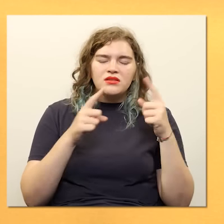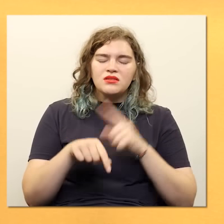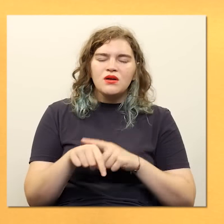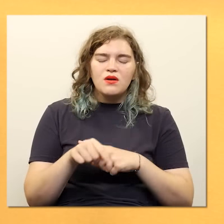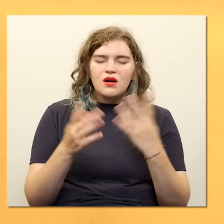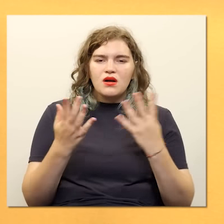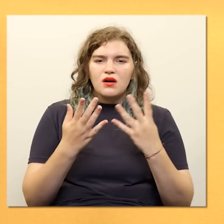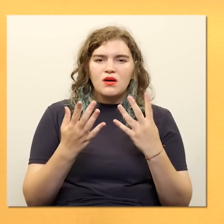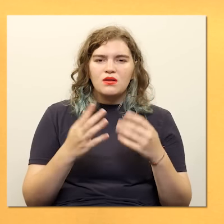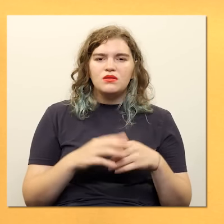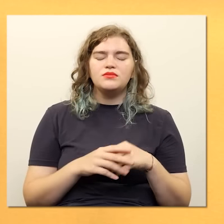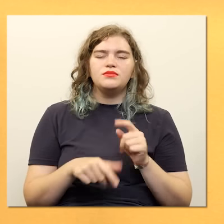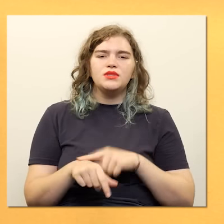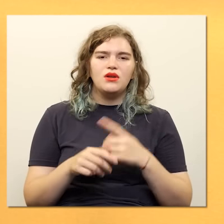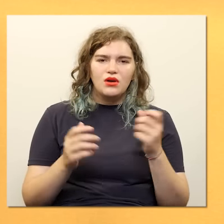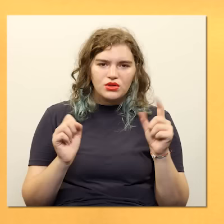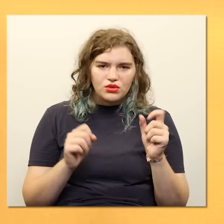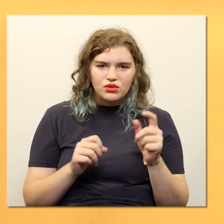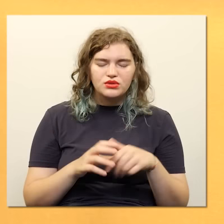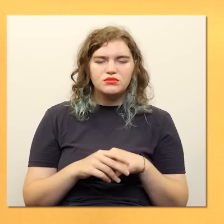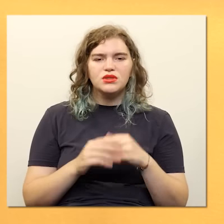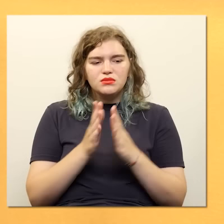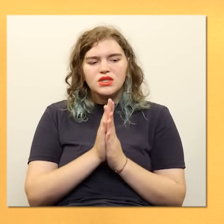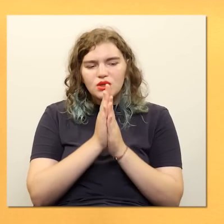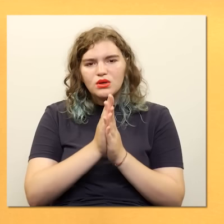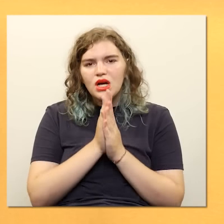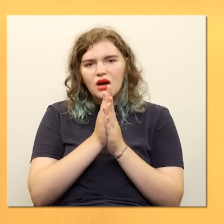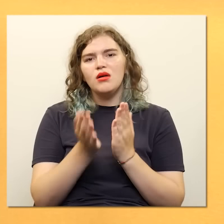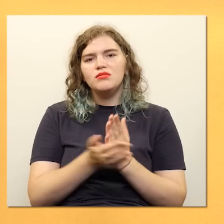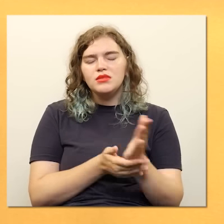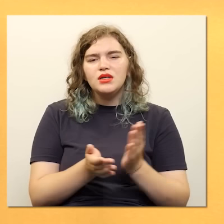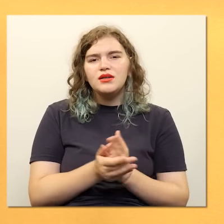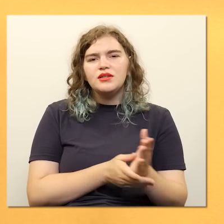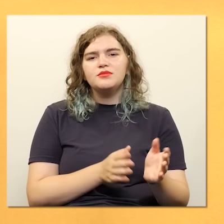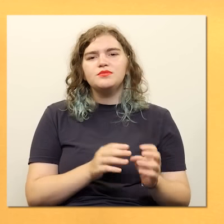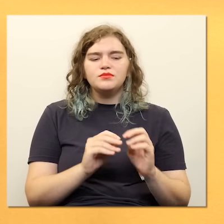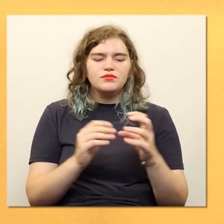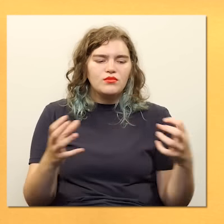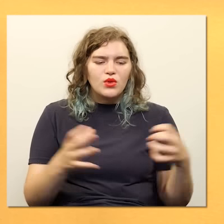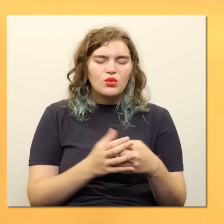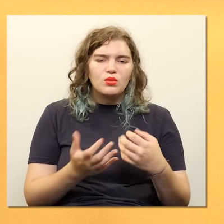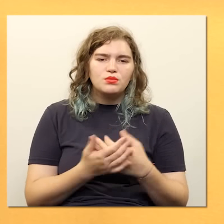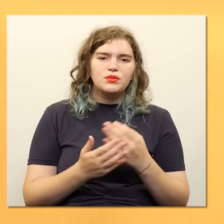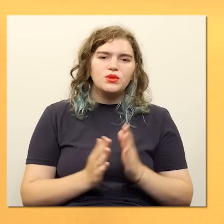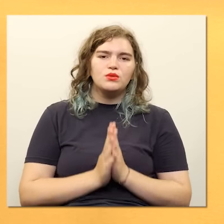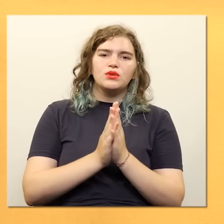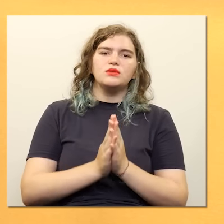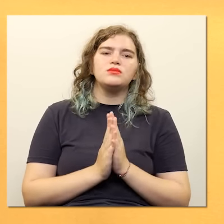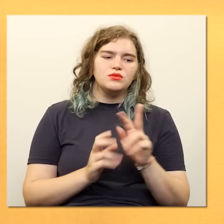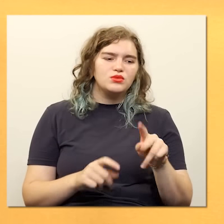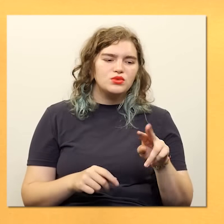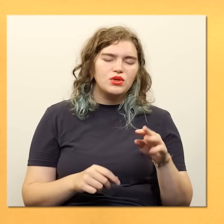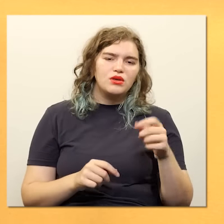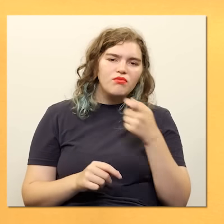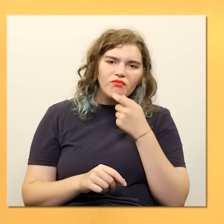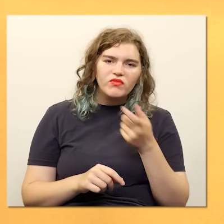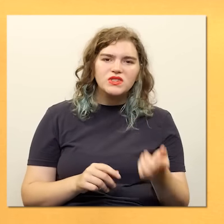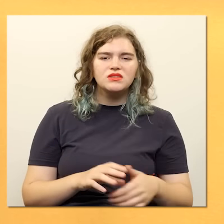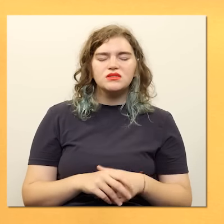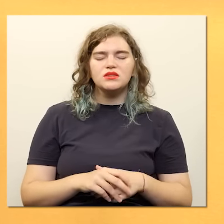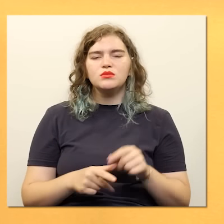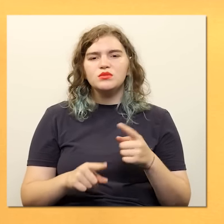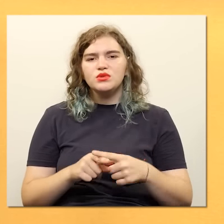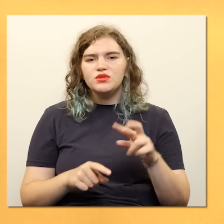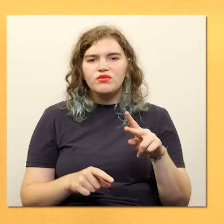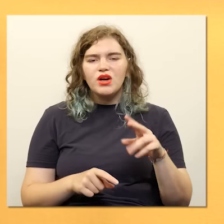la 9 și la 12 și ne rugam. Era grupul nostru de rugăciune cu surorile mai în